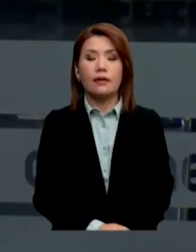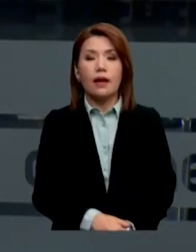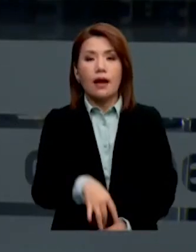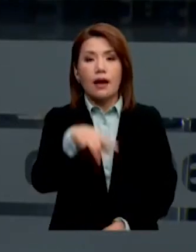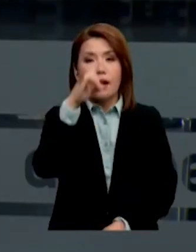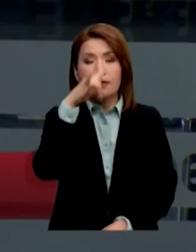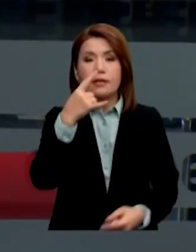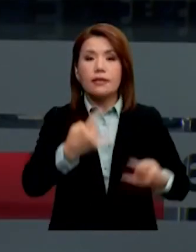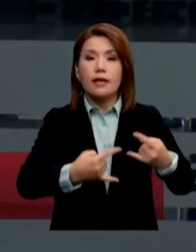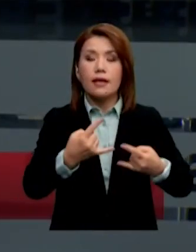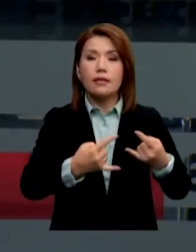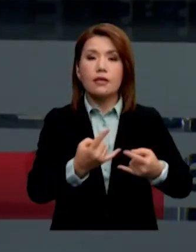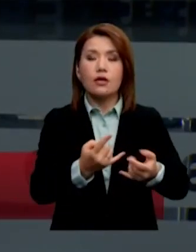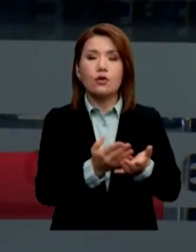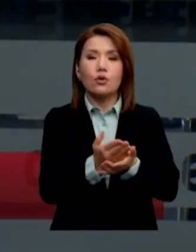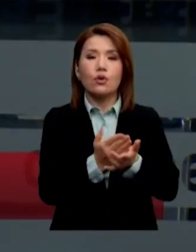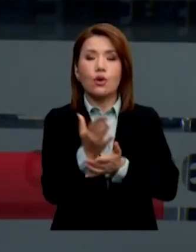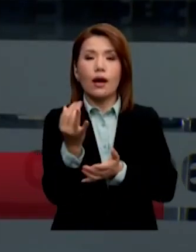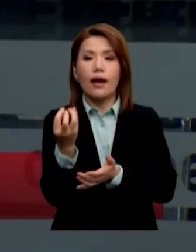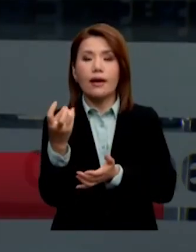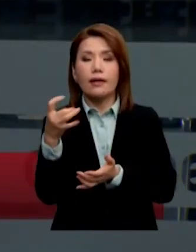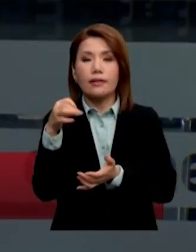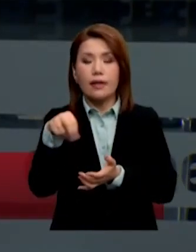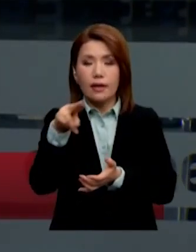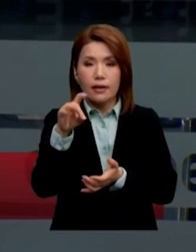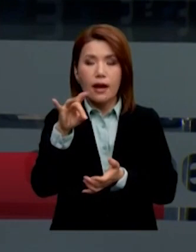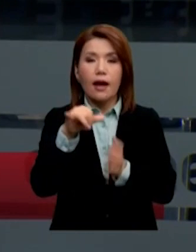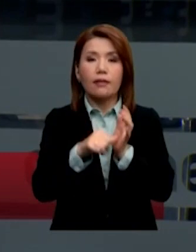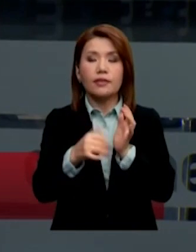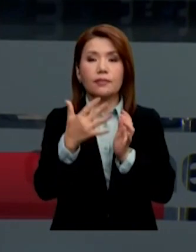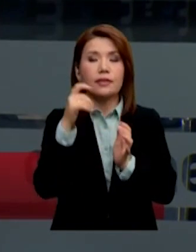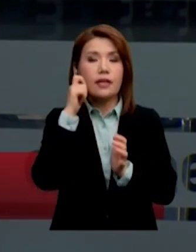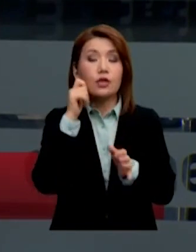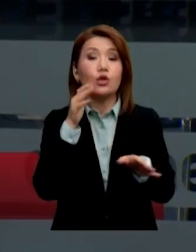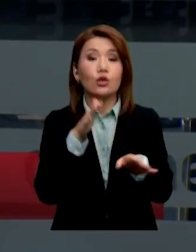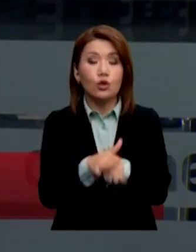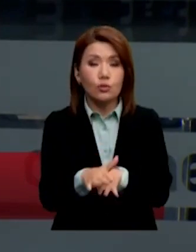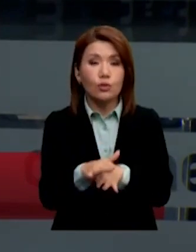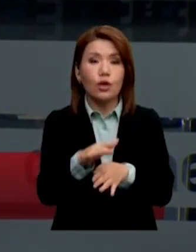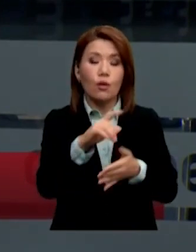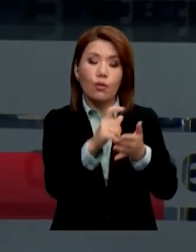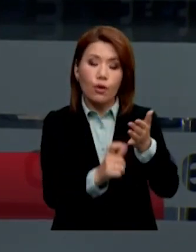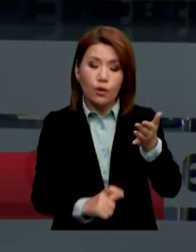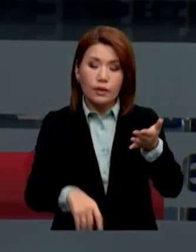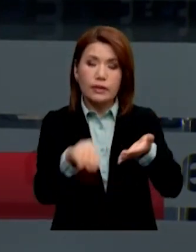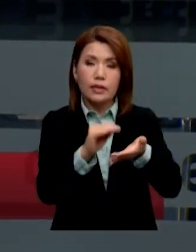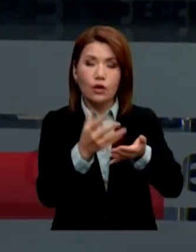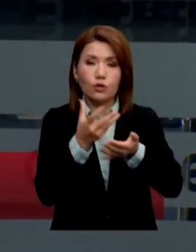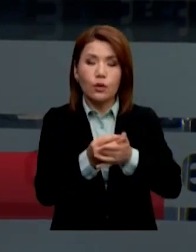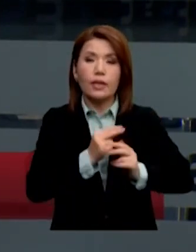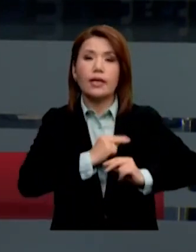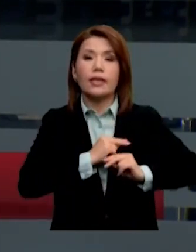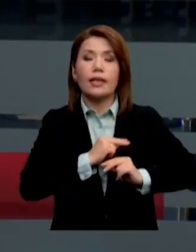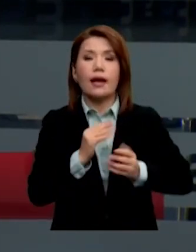Қазақ телевизиясының ардагері Қайнар Олжай 65 жасқа толды. Белгілі журналист, жазушы, публицист өзінің еңбек жолын